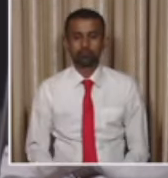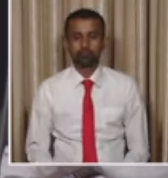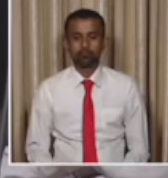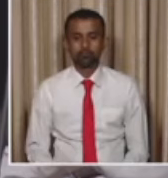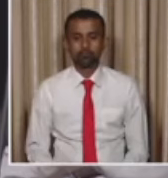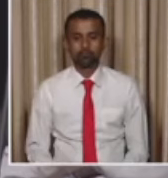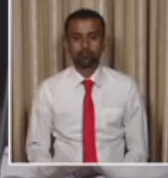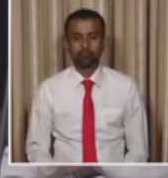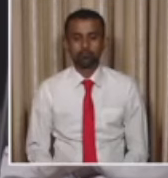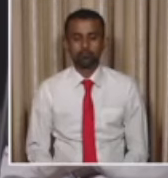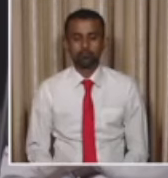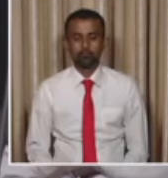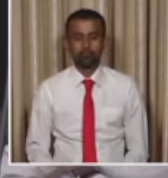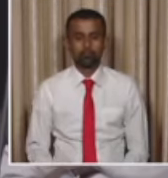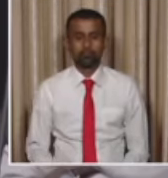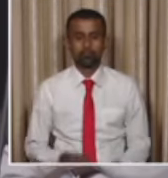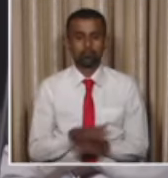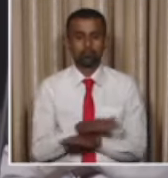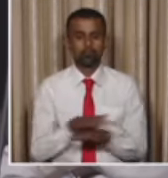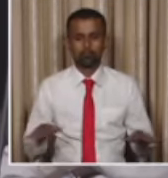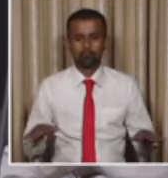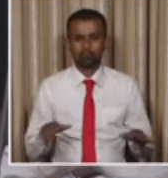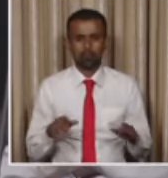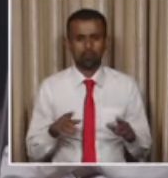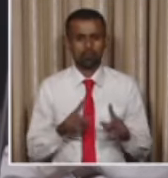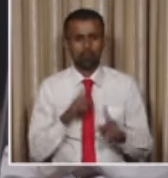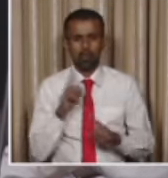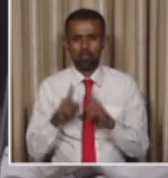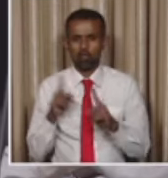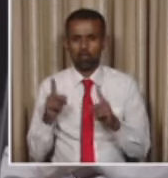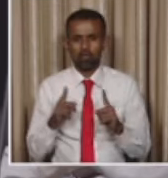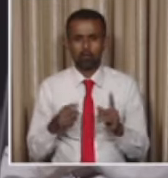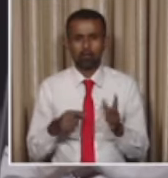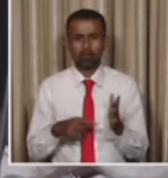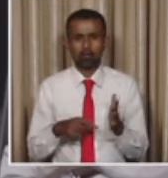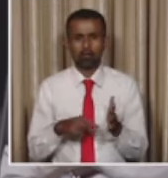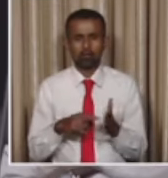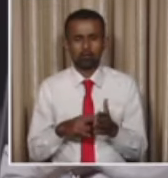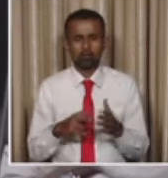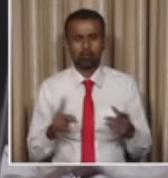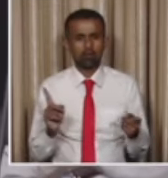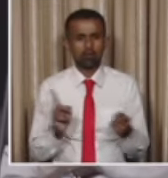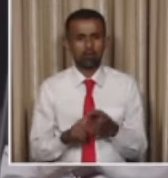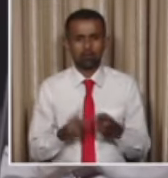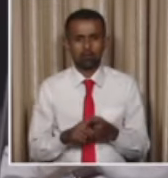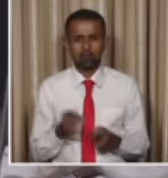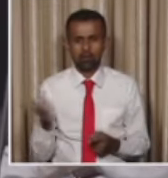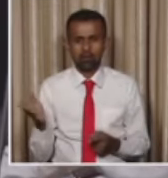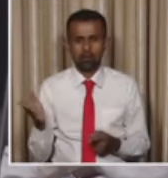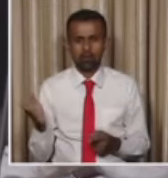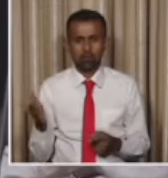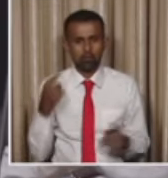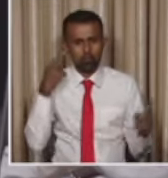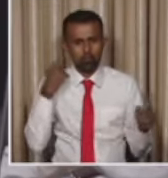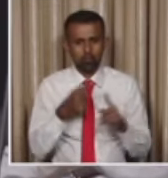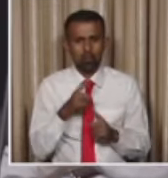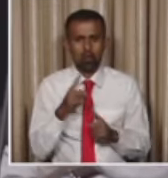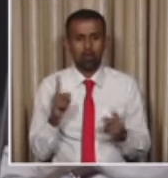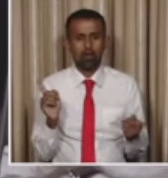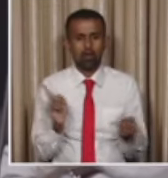ඉතින් මේ වේදිකාවල විවිධ දේ තර්ක කරන රූපවාහිනියේ රණ්ඩු වෙන අය මේක ගැන තමයි රණ්ඩු